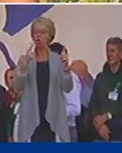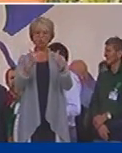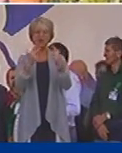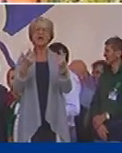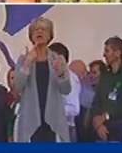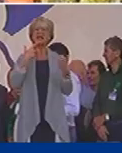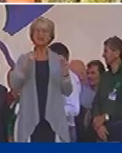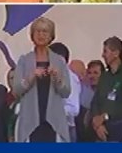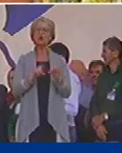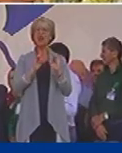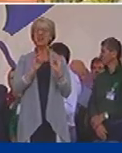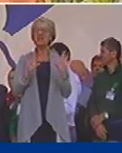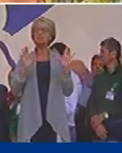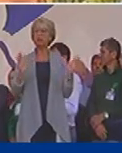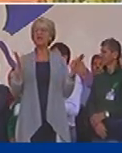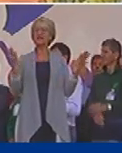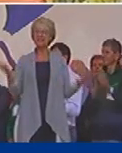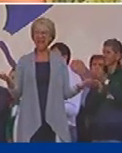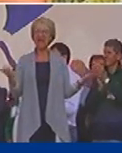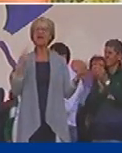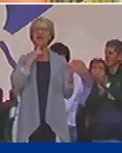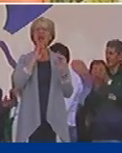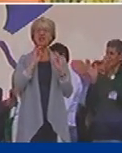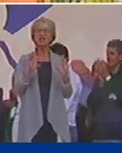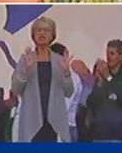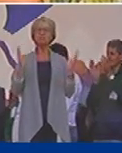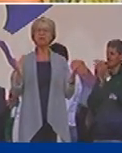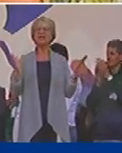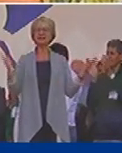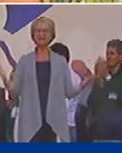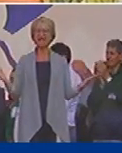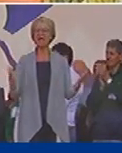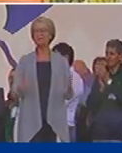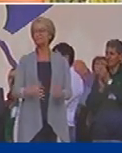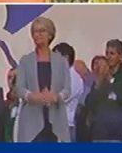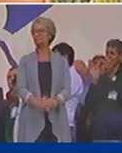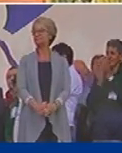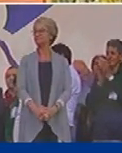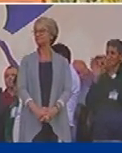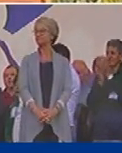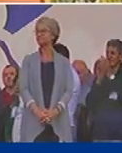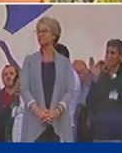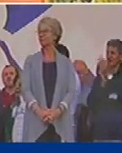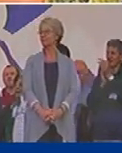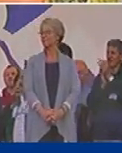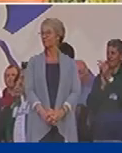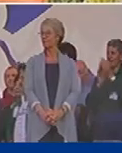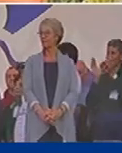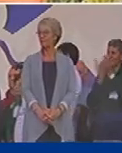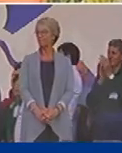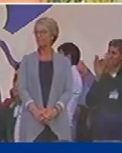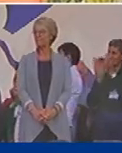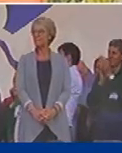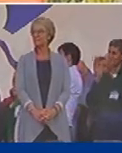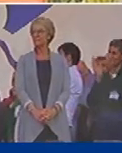Libertà. Libertà. Libertà. Libertà.